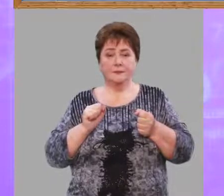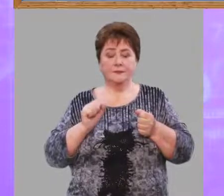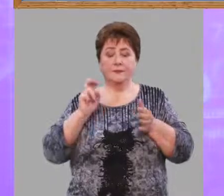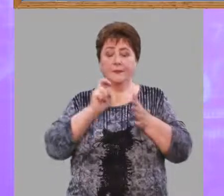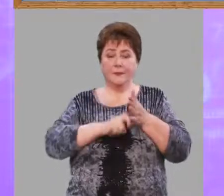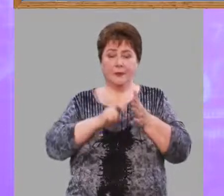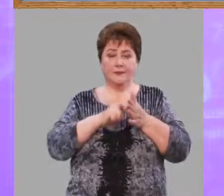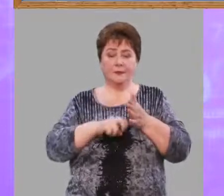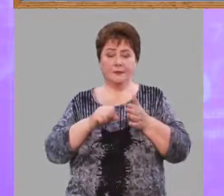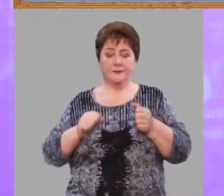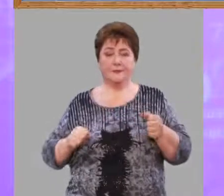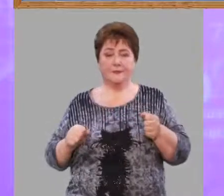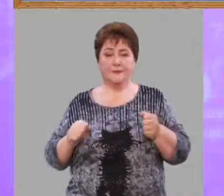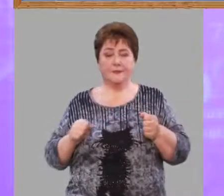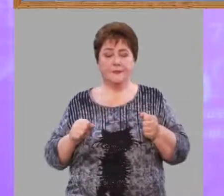Проверьте.